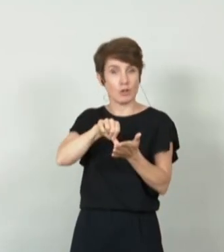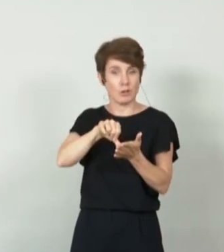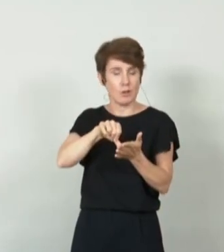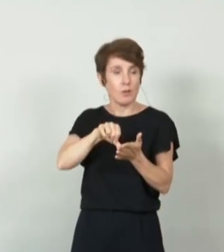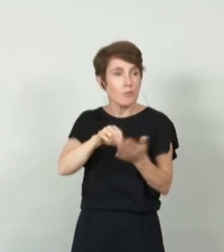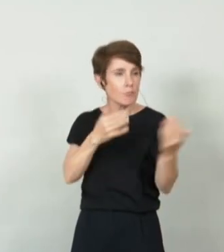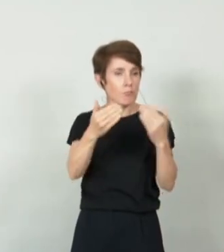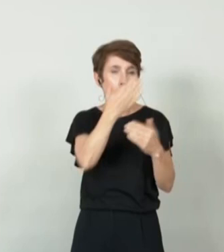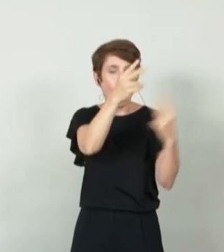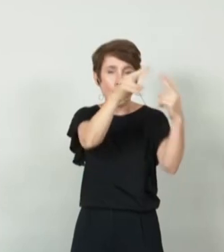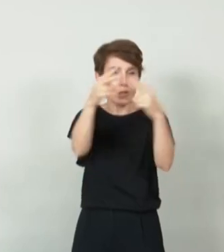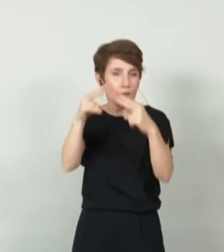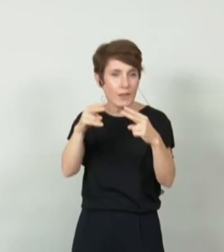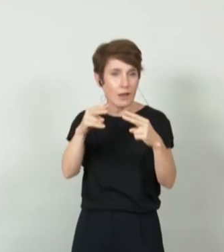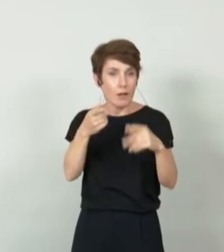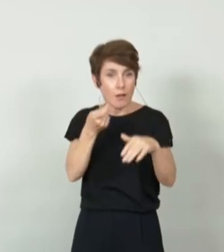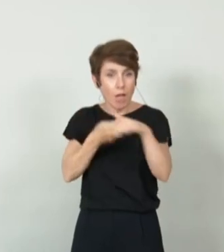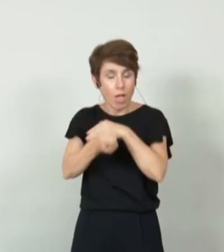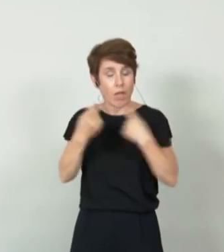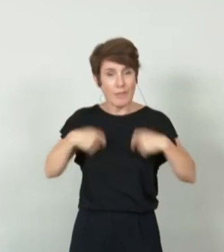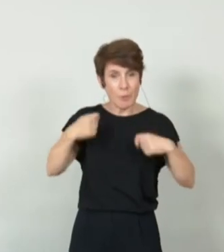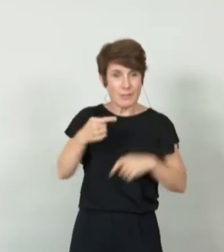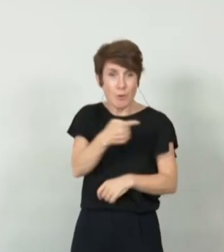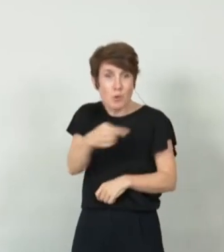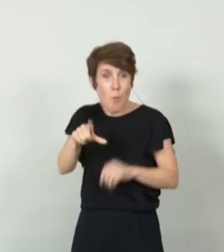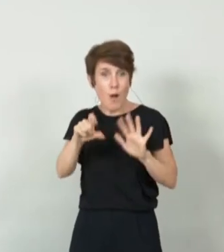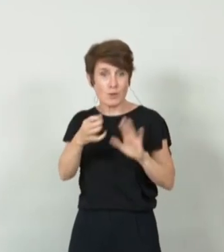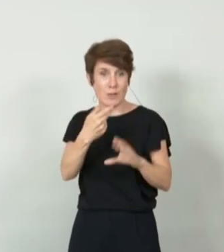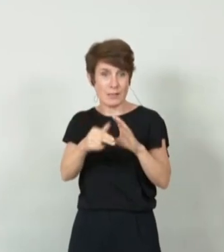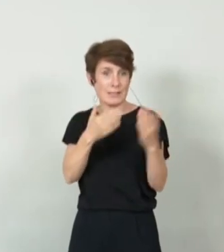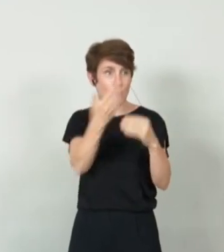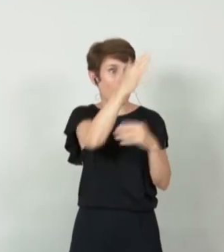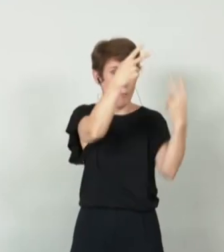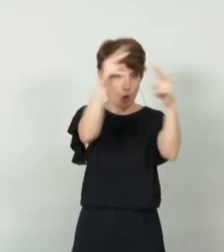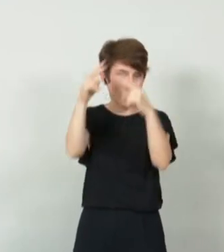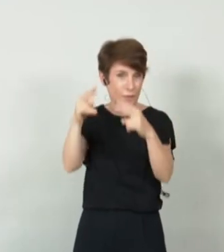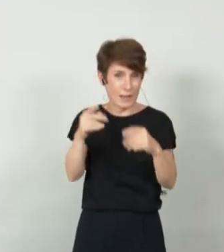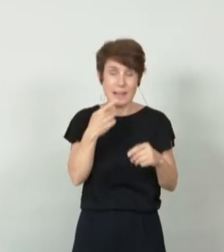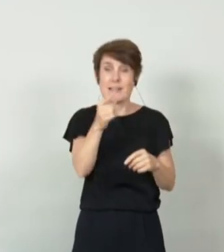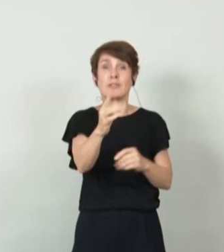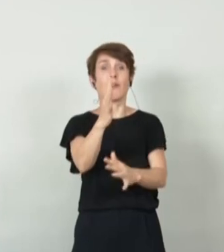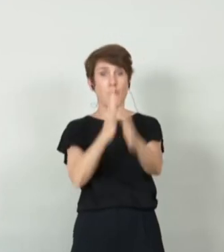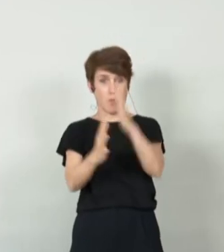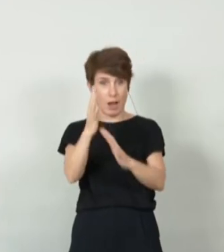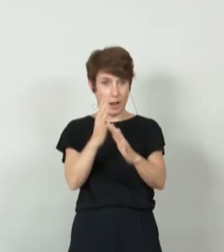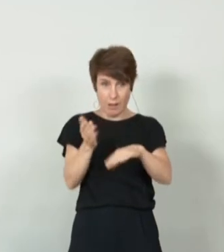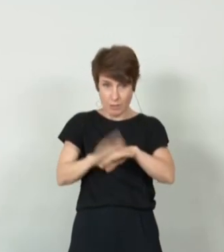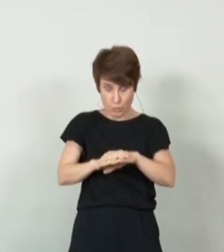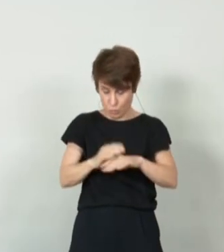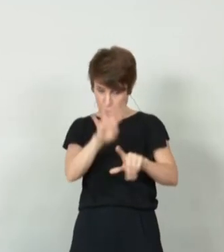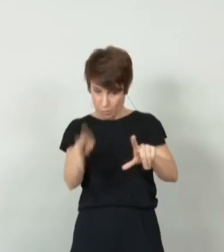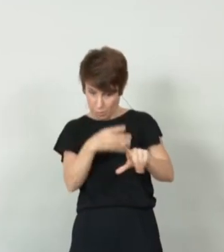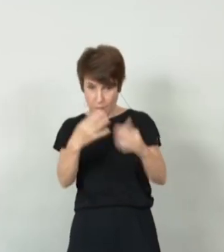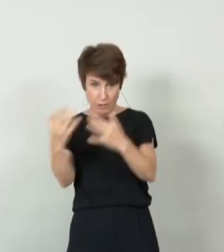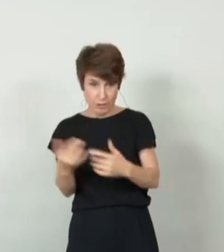aux autres villes de la même strate donc en fait les chiffres disent le contraire de ce que vous argumentez pour expliquer soi-disant